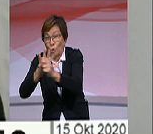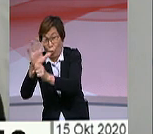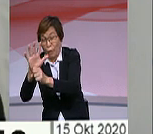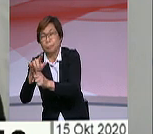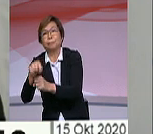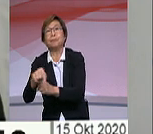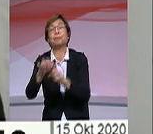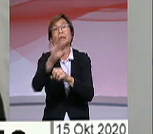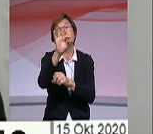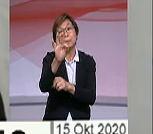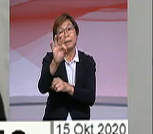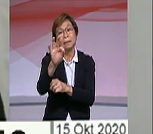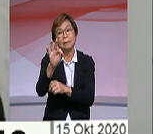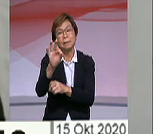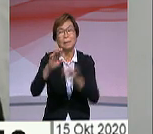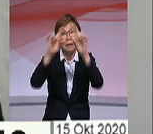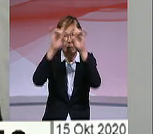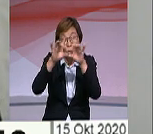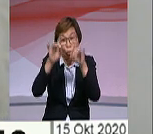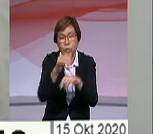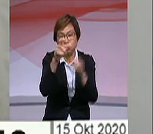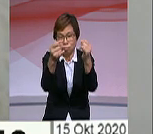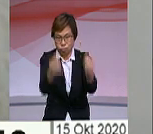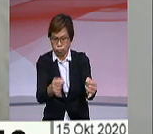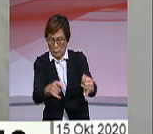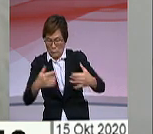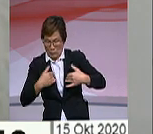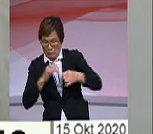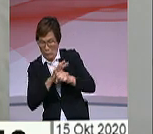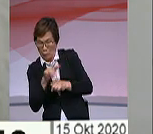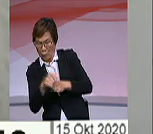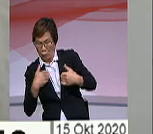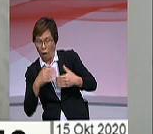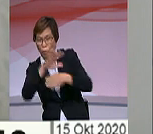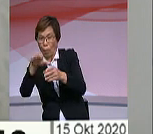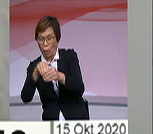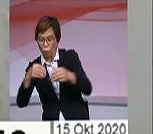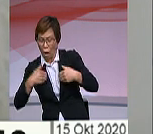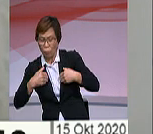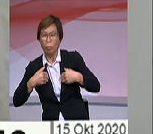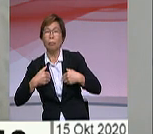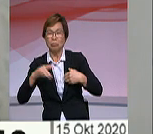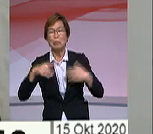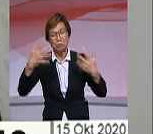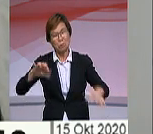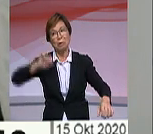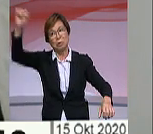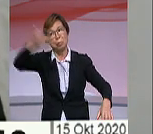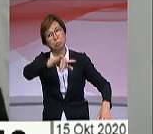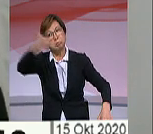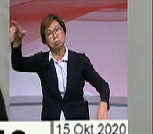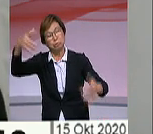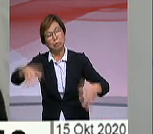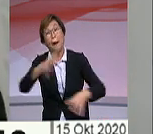COVID-19, 9 kes saringan individu bergejala termasuk 4 kes mempunyai sejarah perjalanan ke negeri